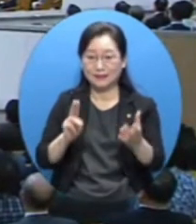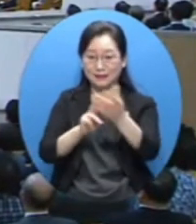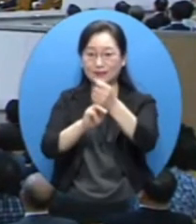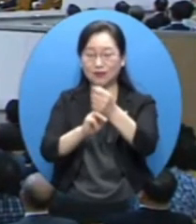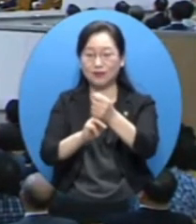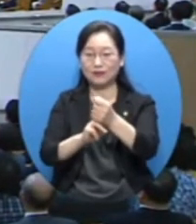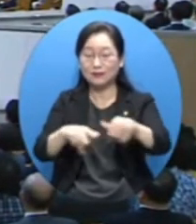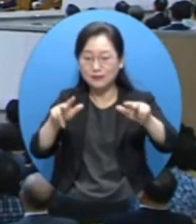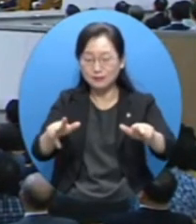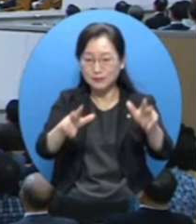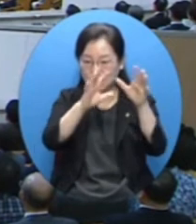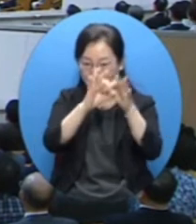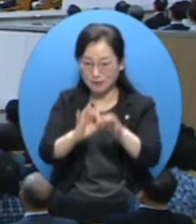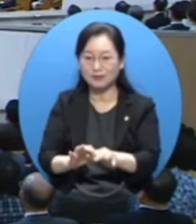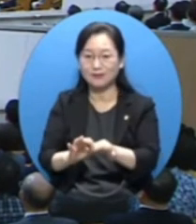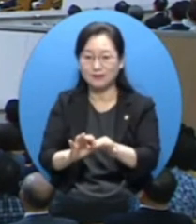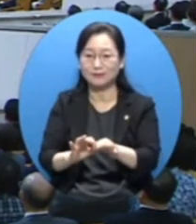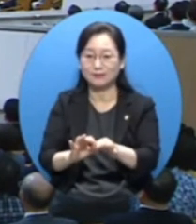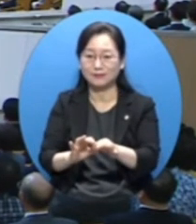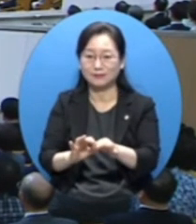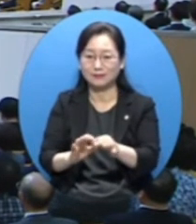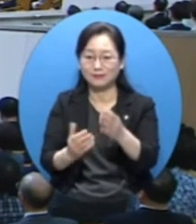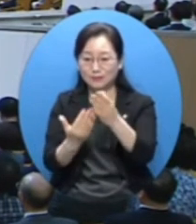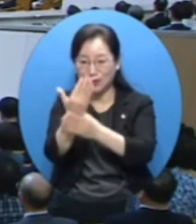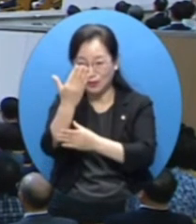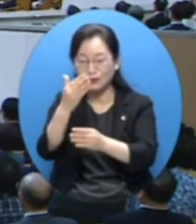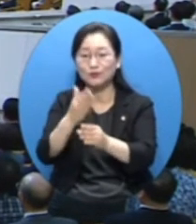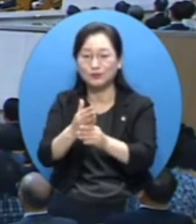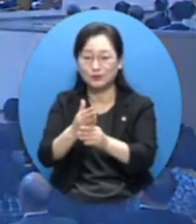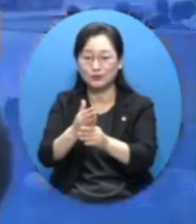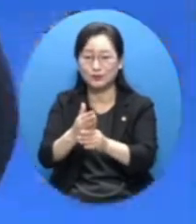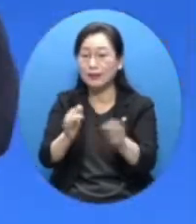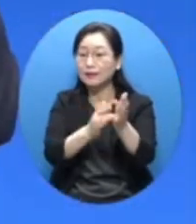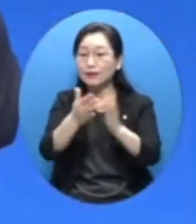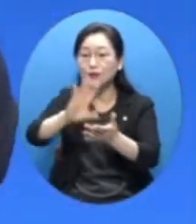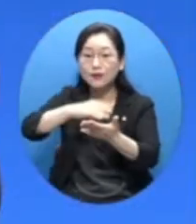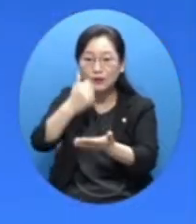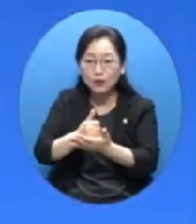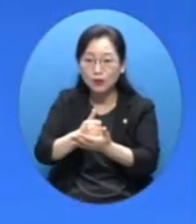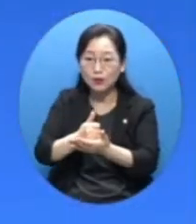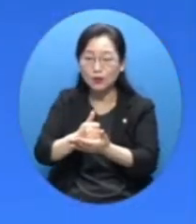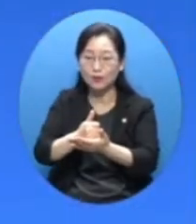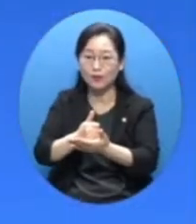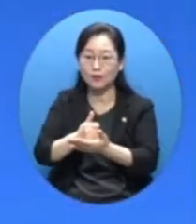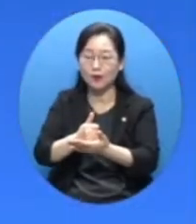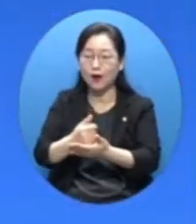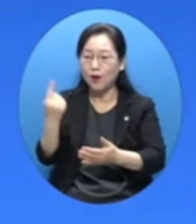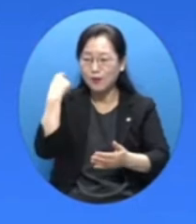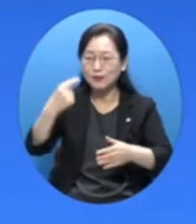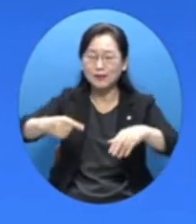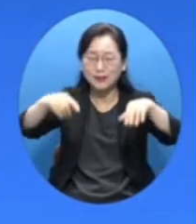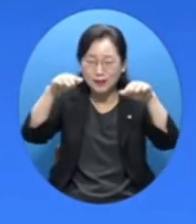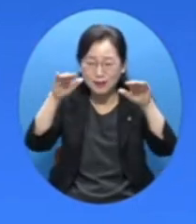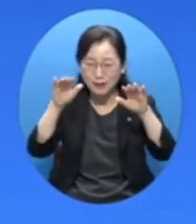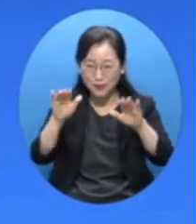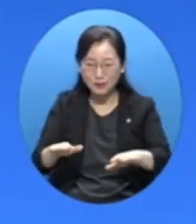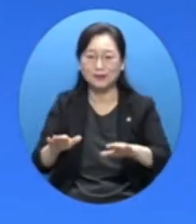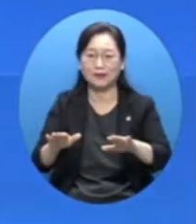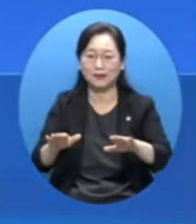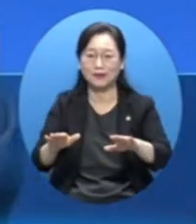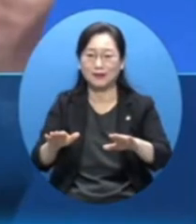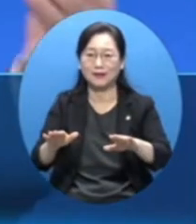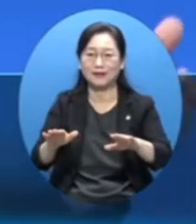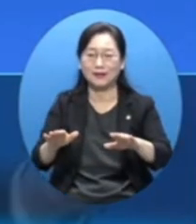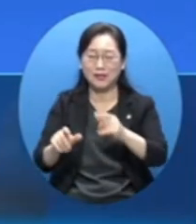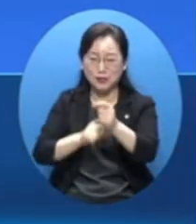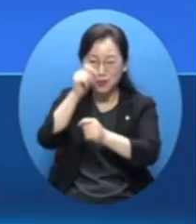기적은 지금이 시간도 일어나고 있습니다 예수 그리스도는 어제나 오늘이나